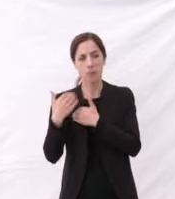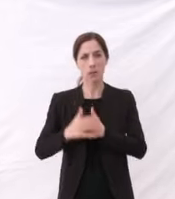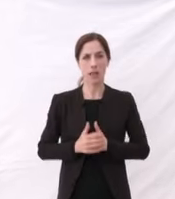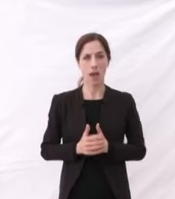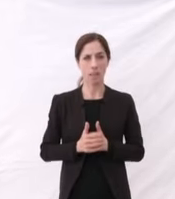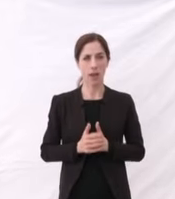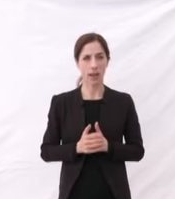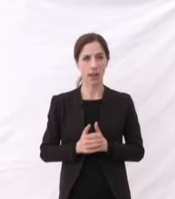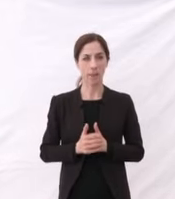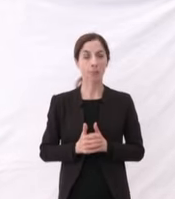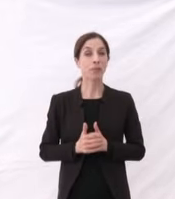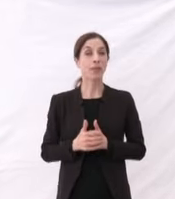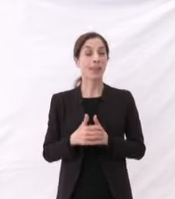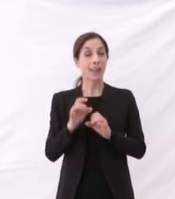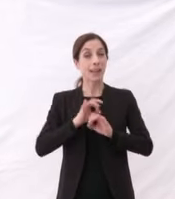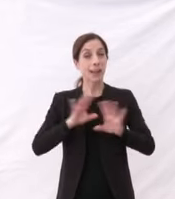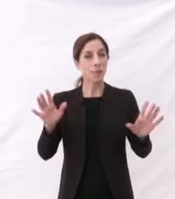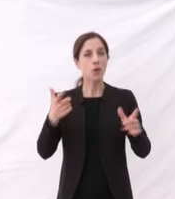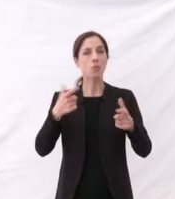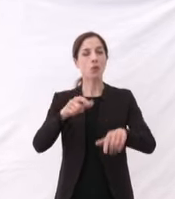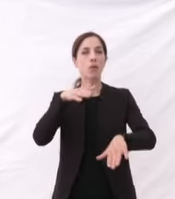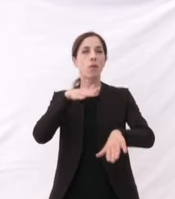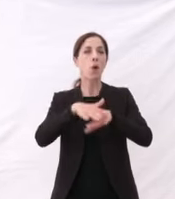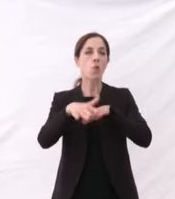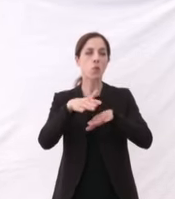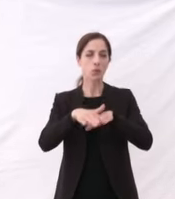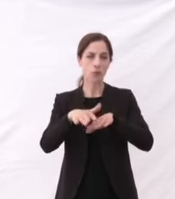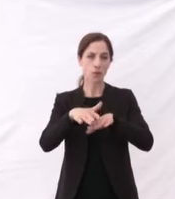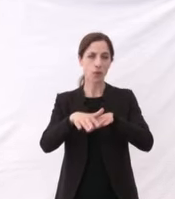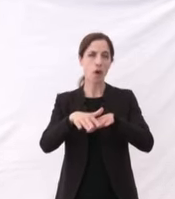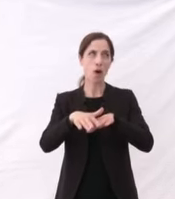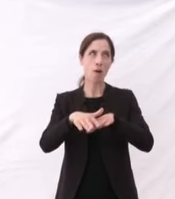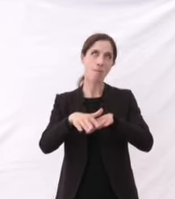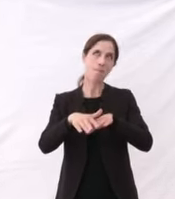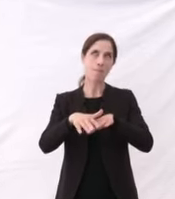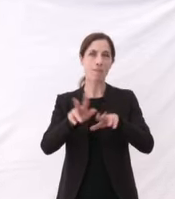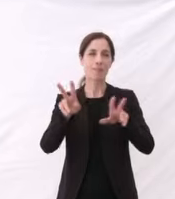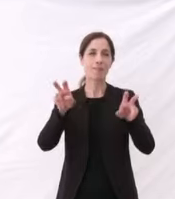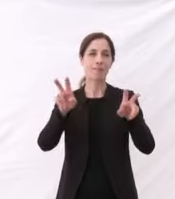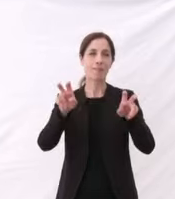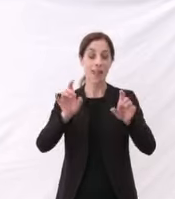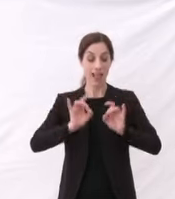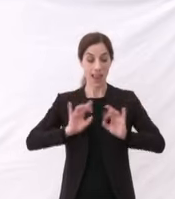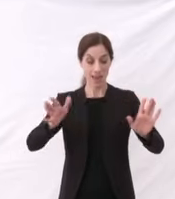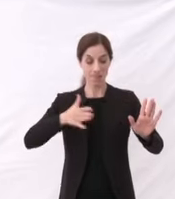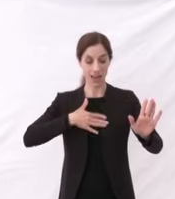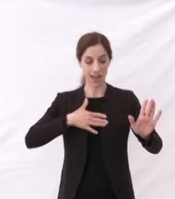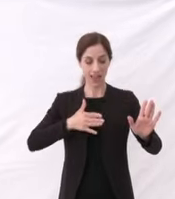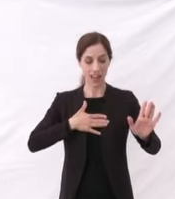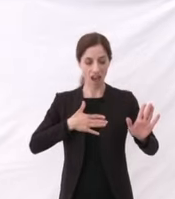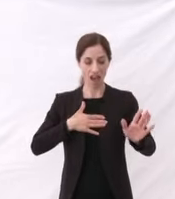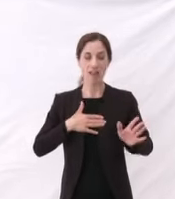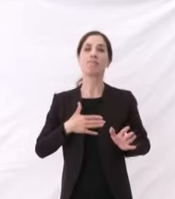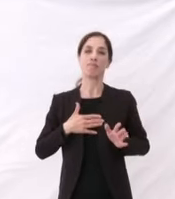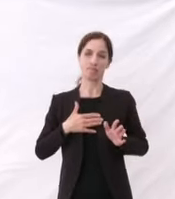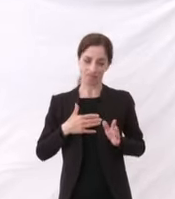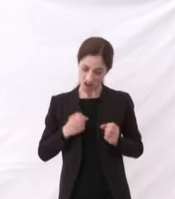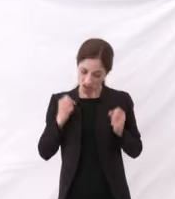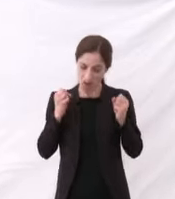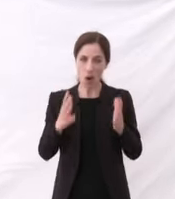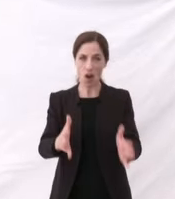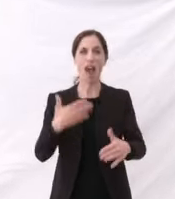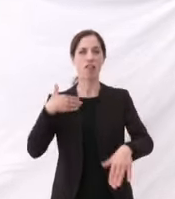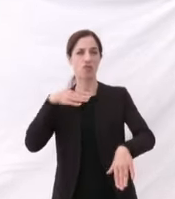perché fanno un uso coraggioso della propria libertà. Arrivederci a